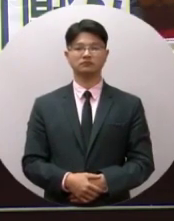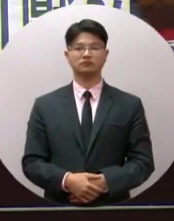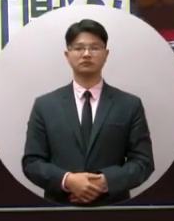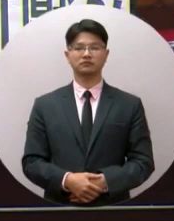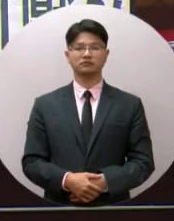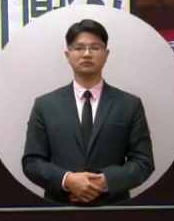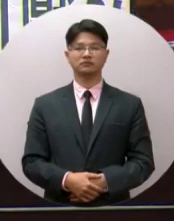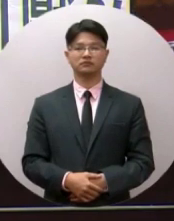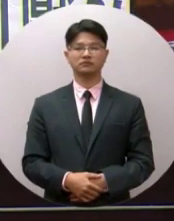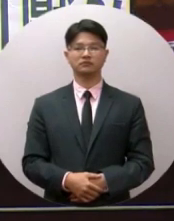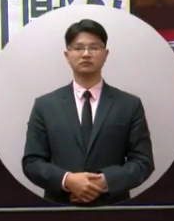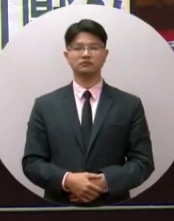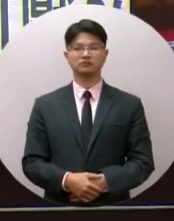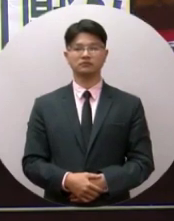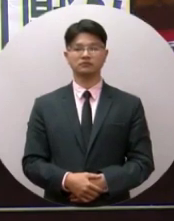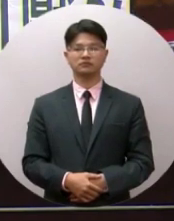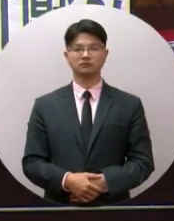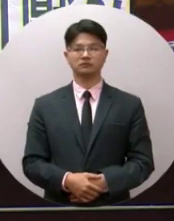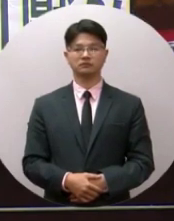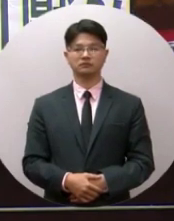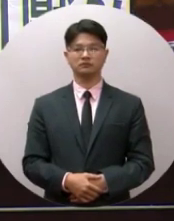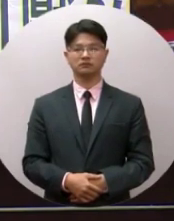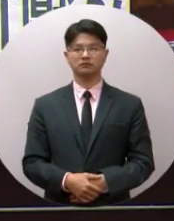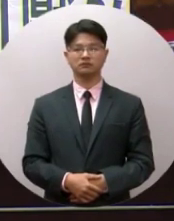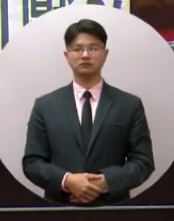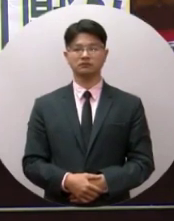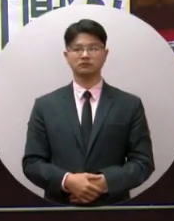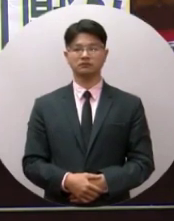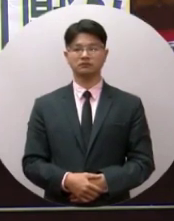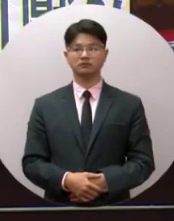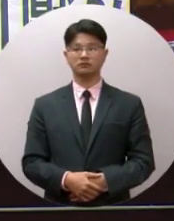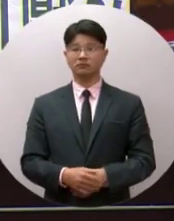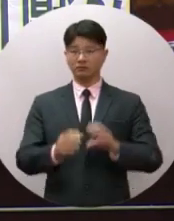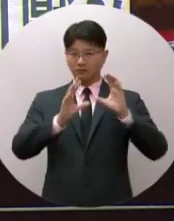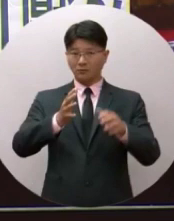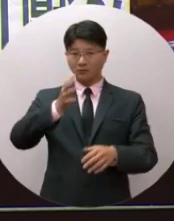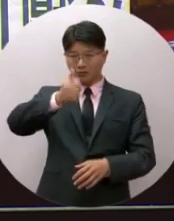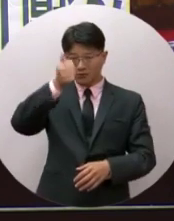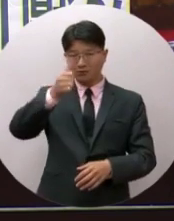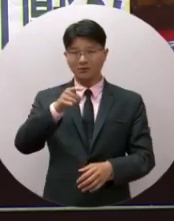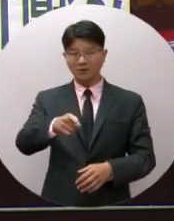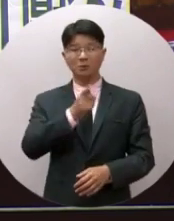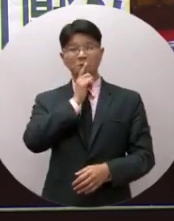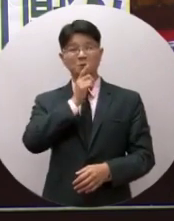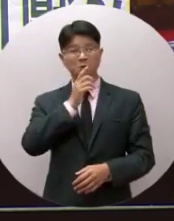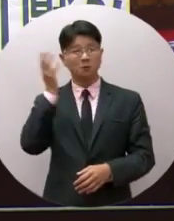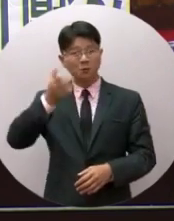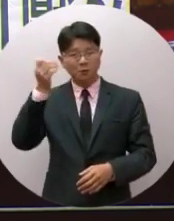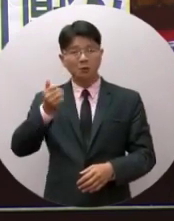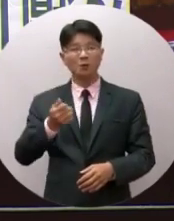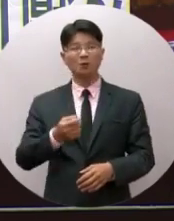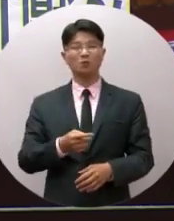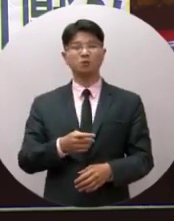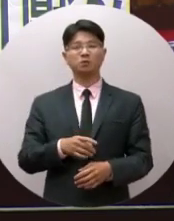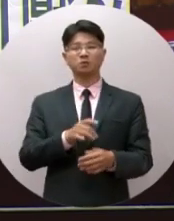开玩笑，在甲轻松诶。哎，你看好。 总统君如戏言呐、啊，你讲安尼啊？君如